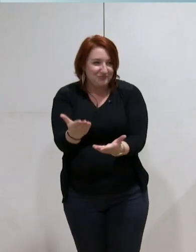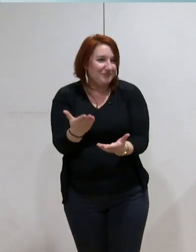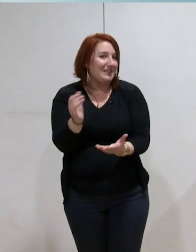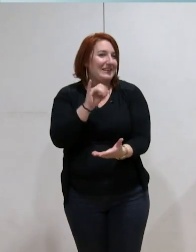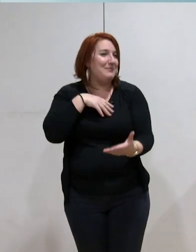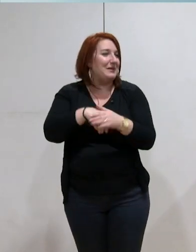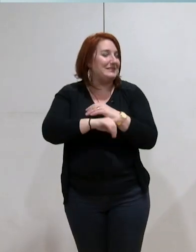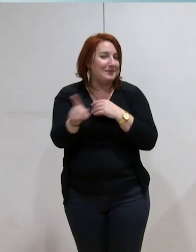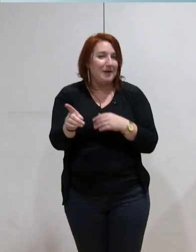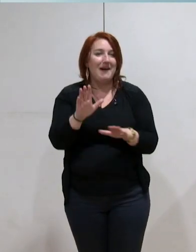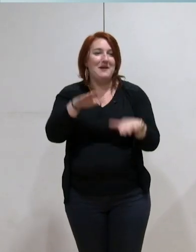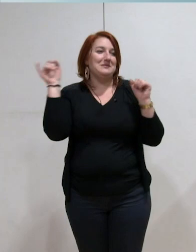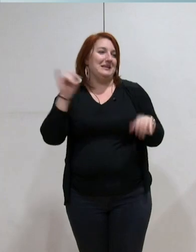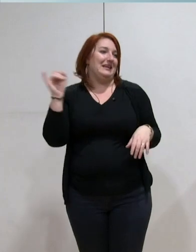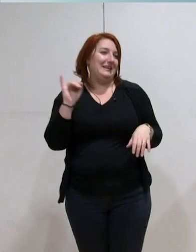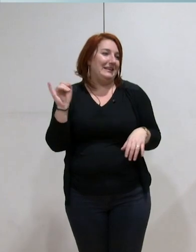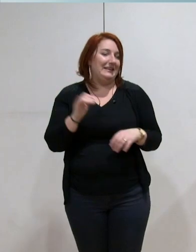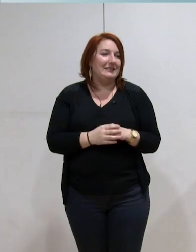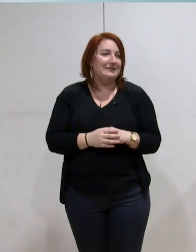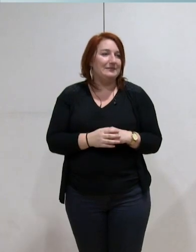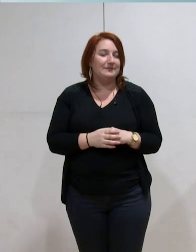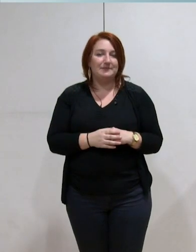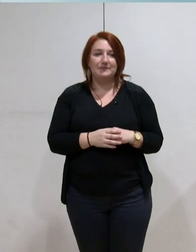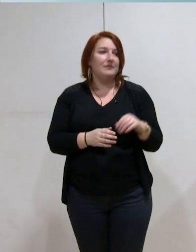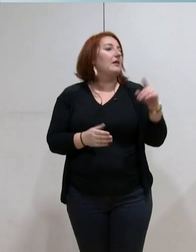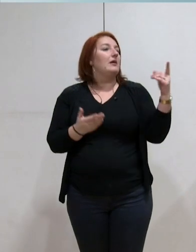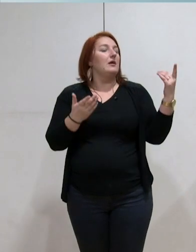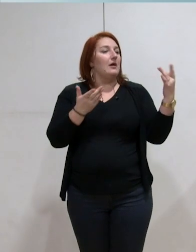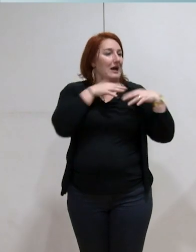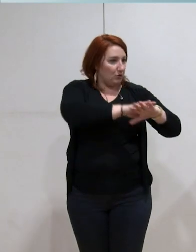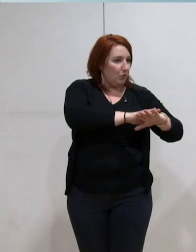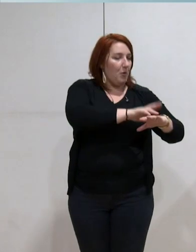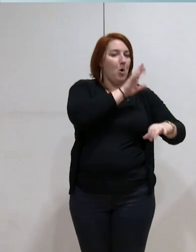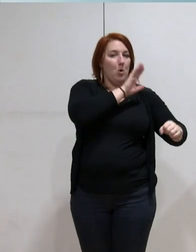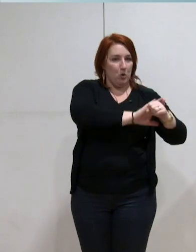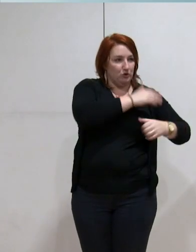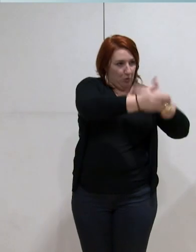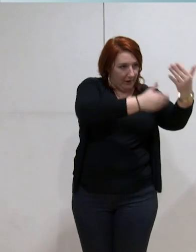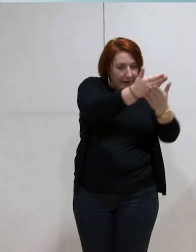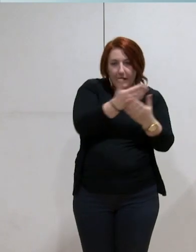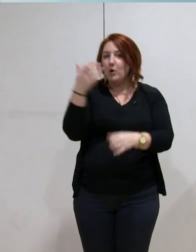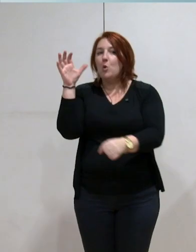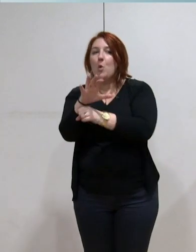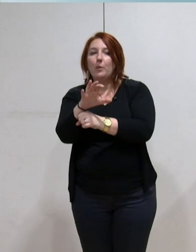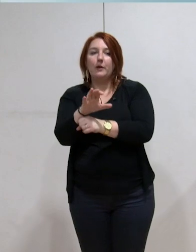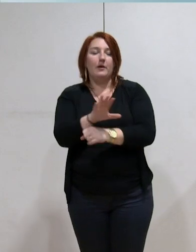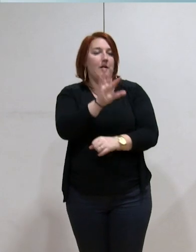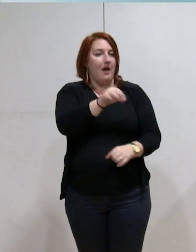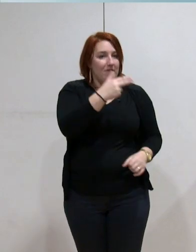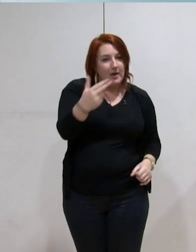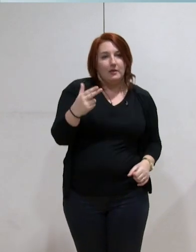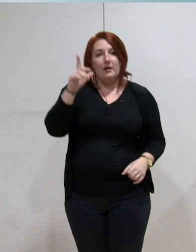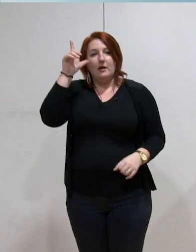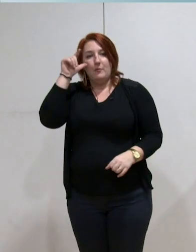vote qui s'abstient donc le rassemblement de gauche et de progrès qui vote contre le